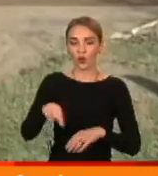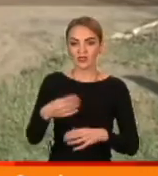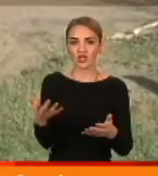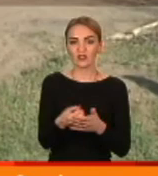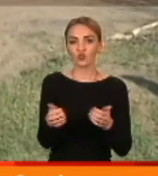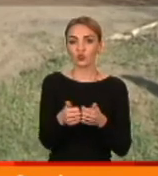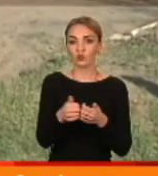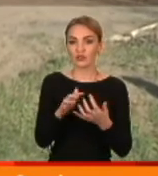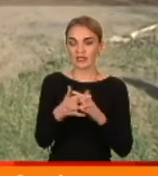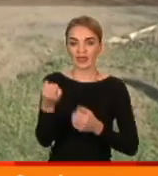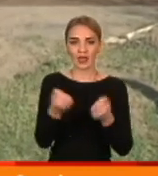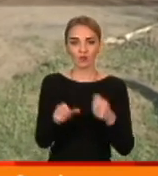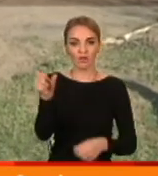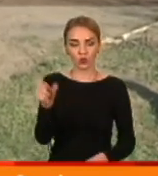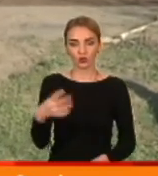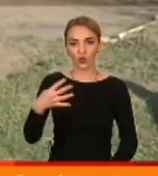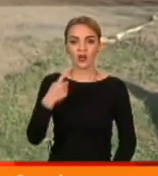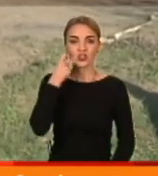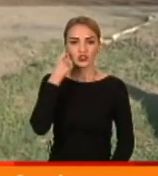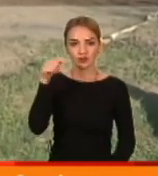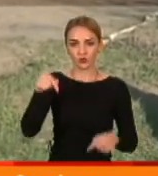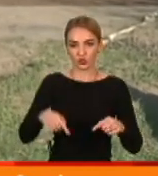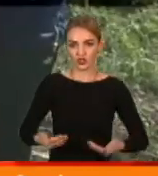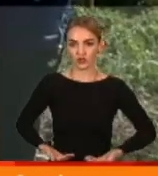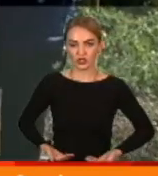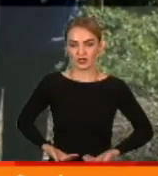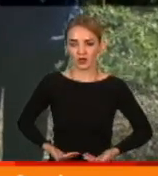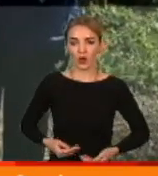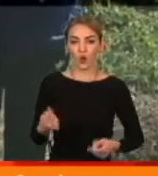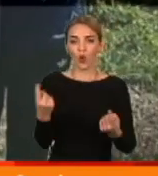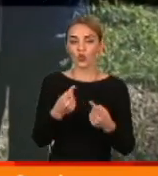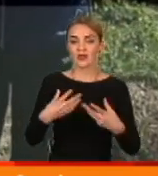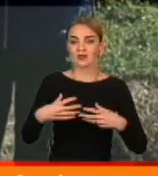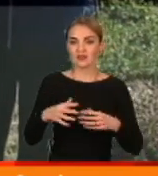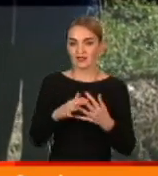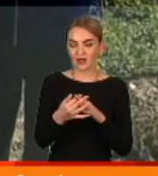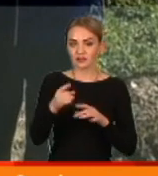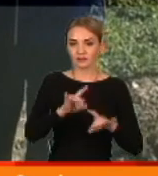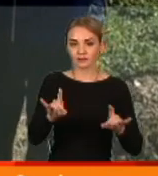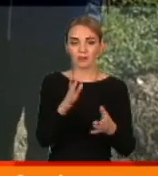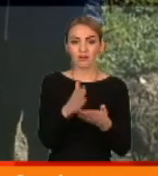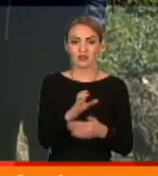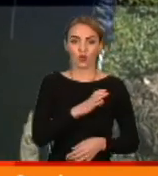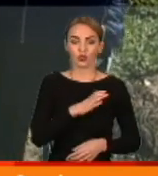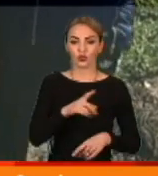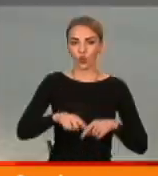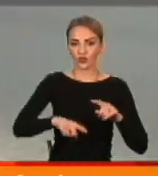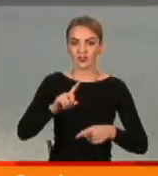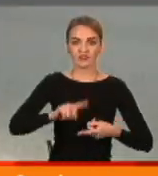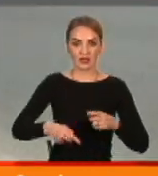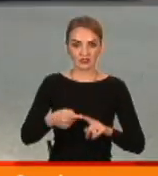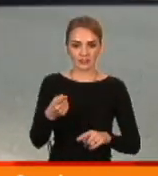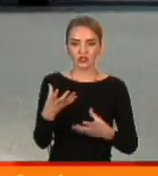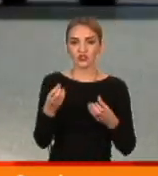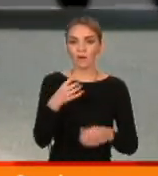у сусідньому селі. Кермувальником був 40-річний тутешній житель. Односельці розповідають, що той має заможних родичів і зв'язки.